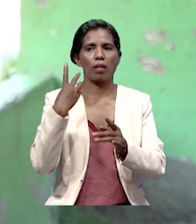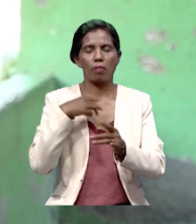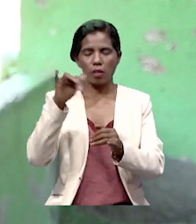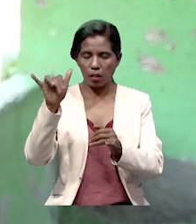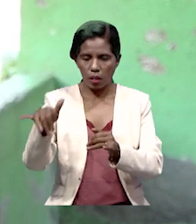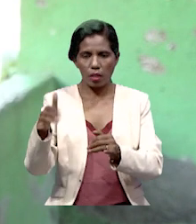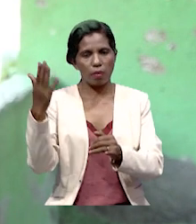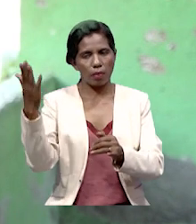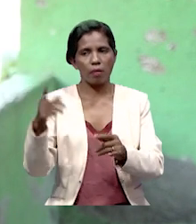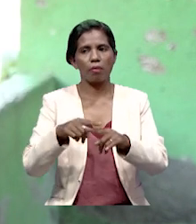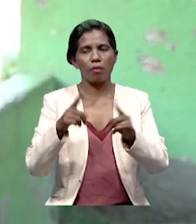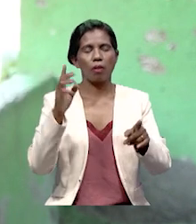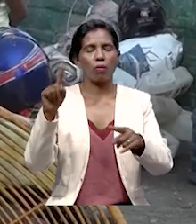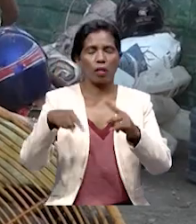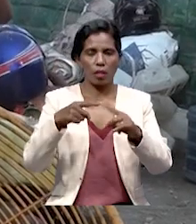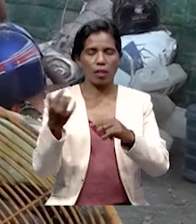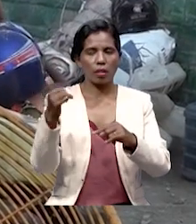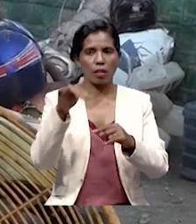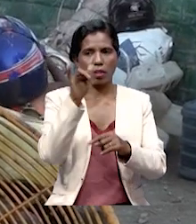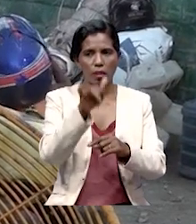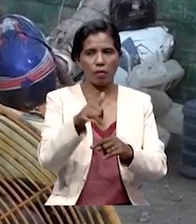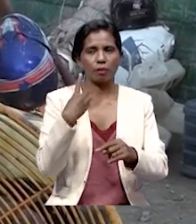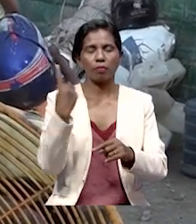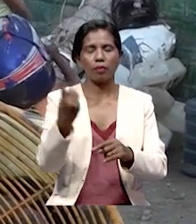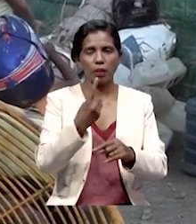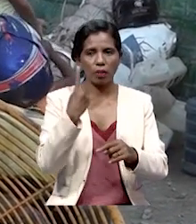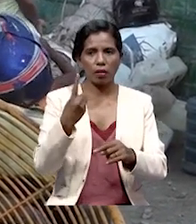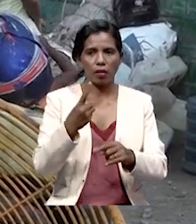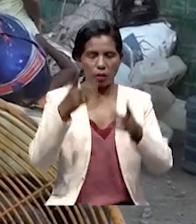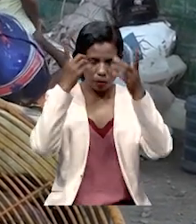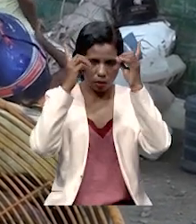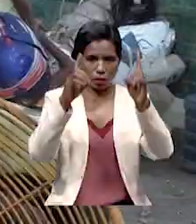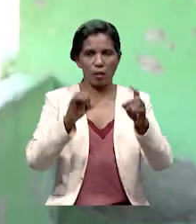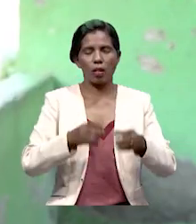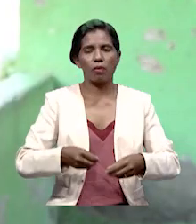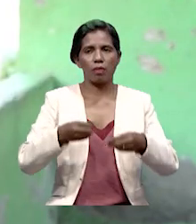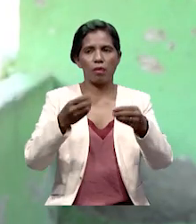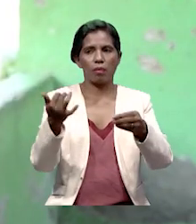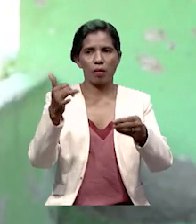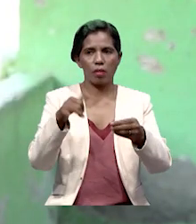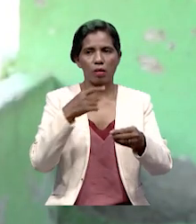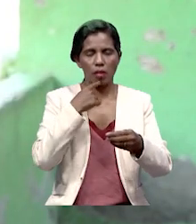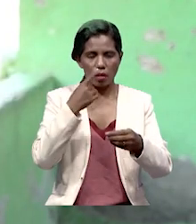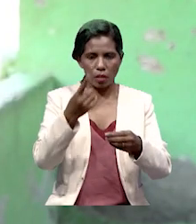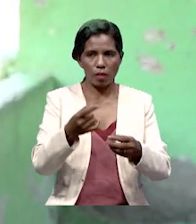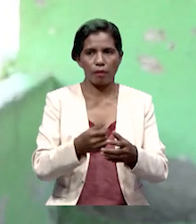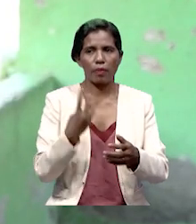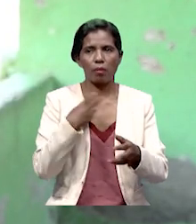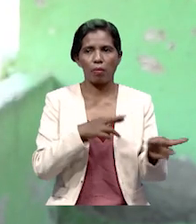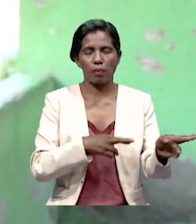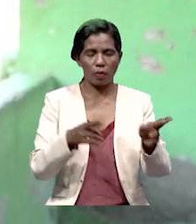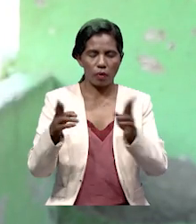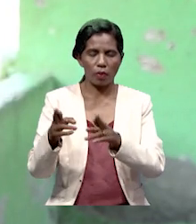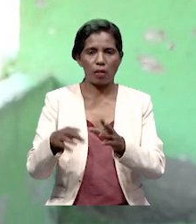ba mai be uang hira kon sir hela hina ba ami sempre na fatin desi jangung nebe ke hafu ba sira me tamba sir hatang kata ami pronto para